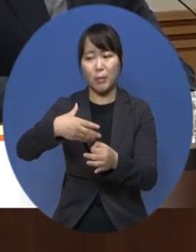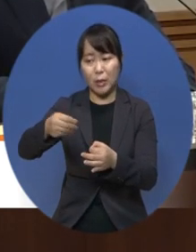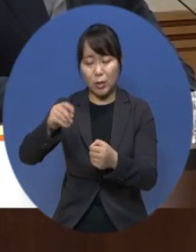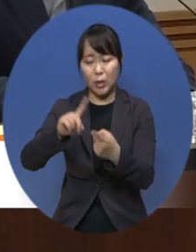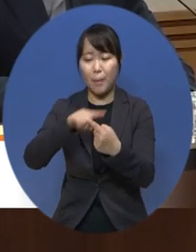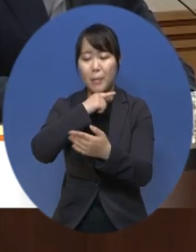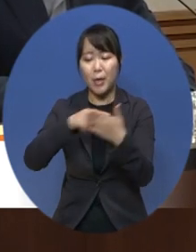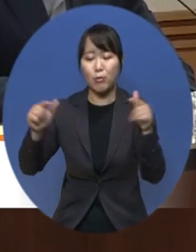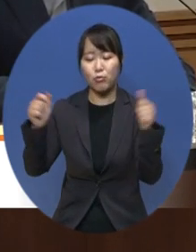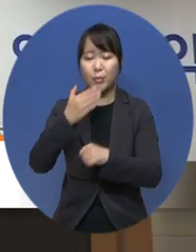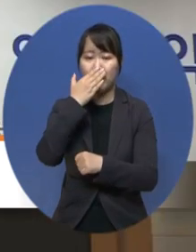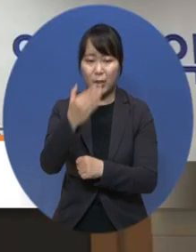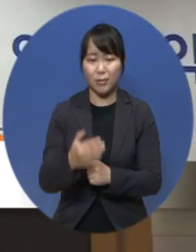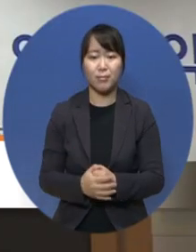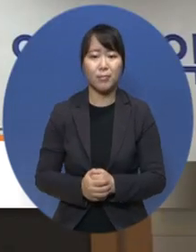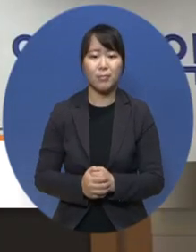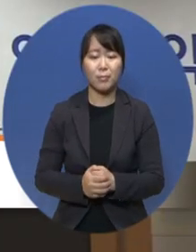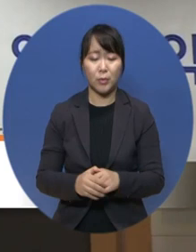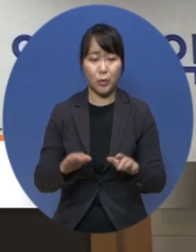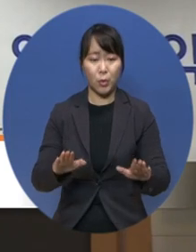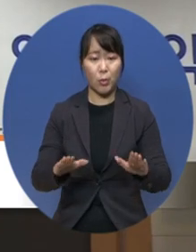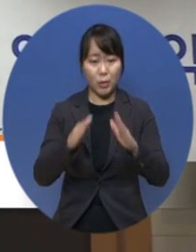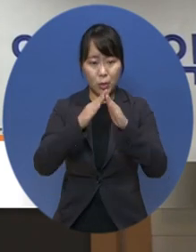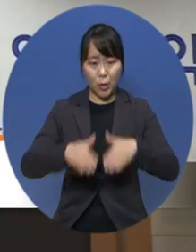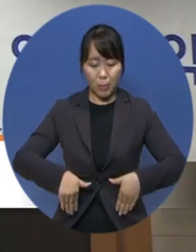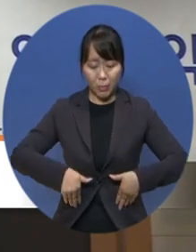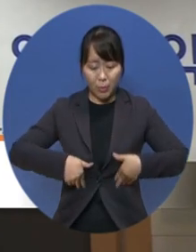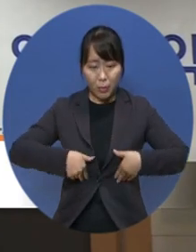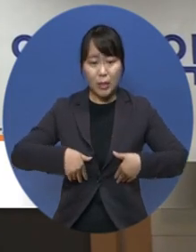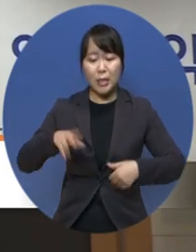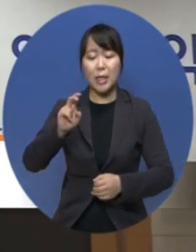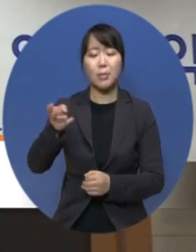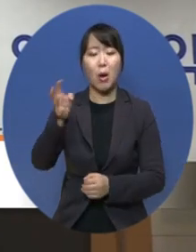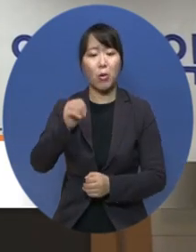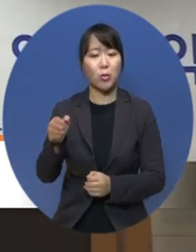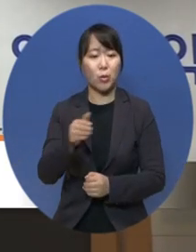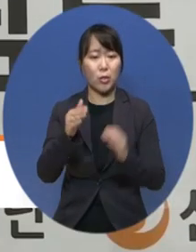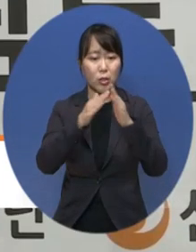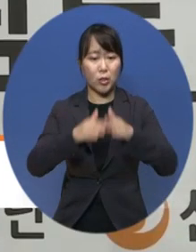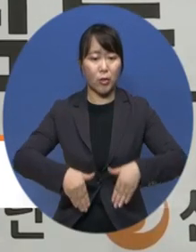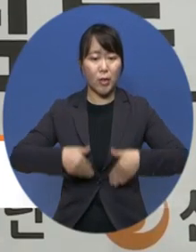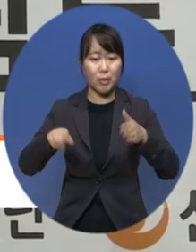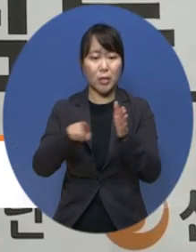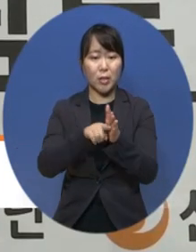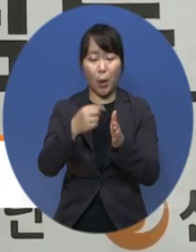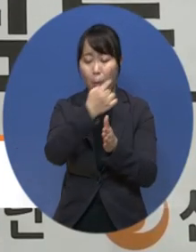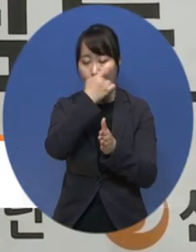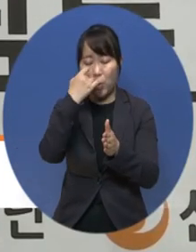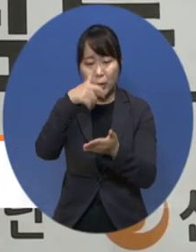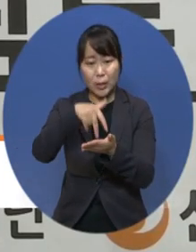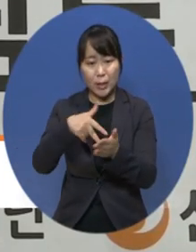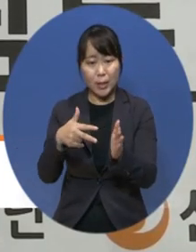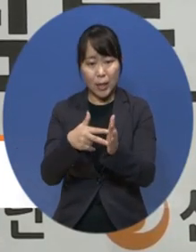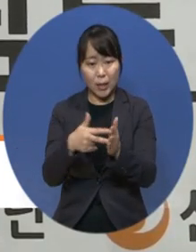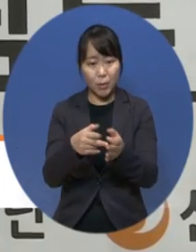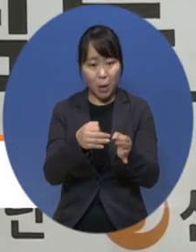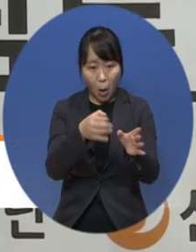기대됩니다. 이번 협약으로 전라남도는 20억 원을 전남신용보증재단에 출연하고